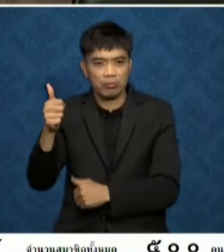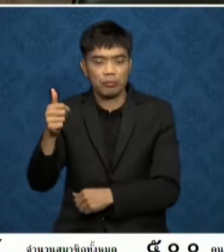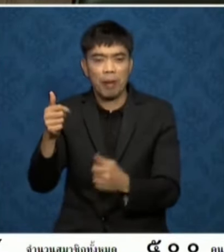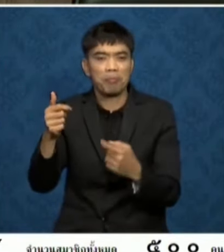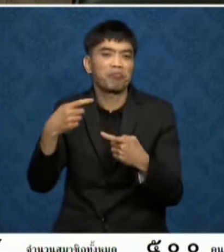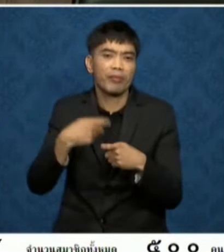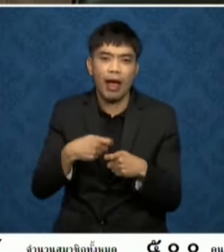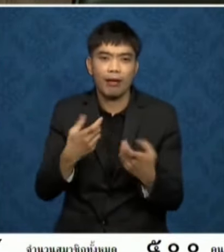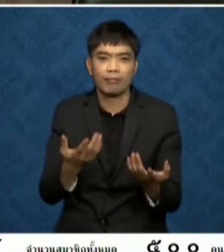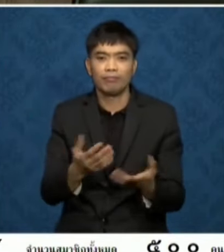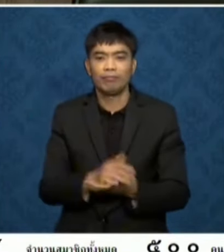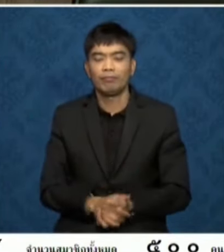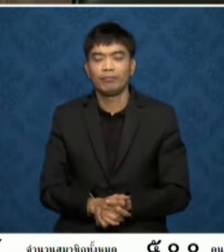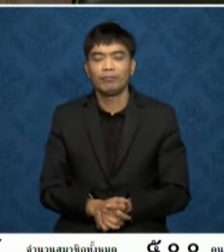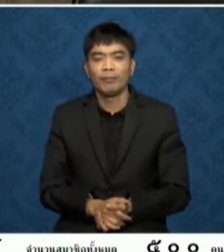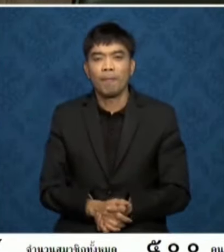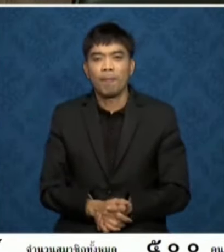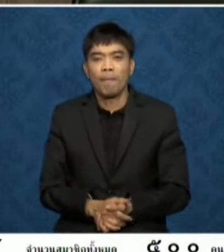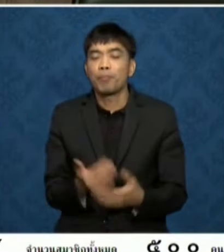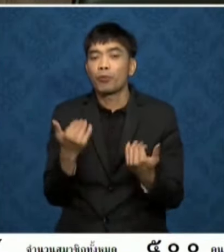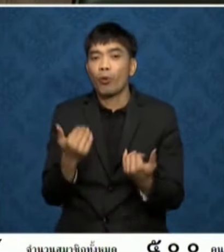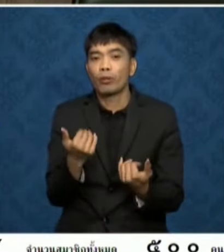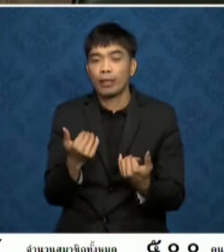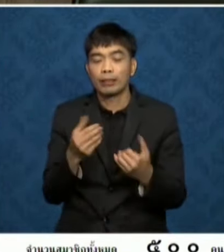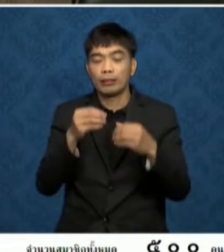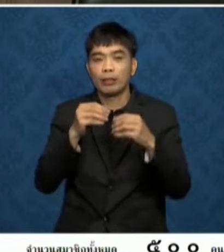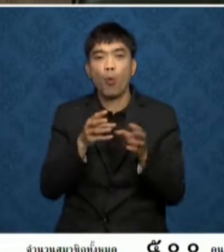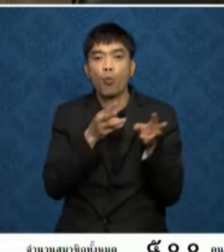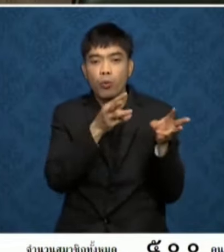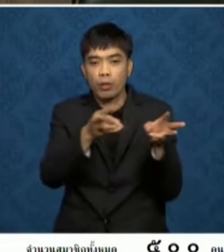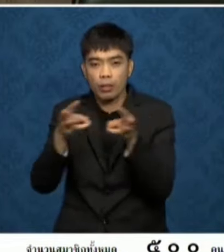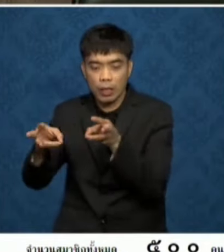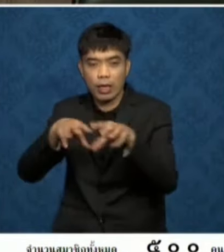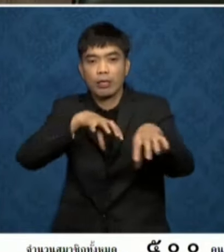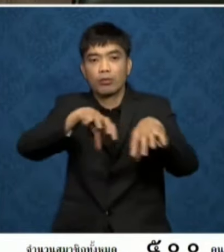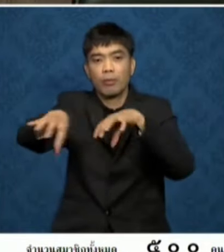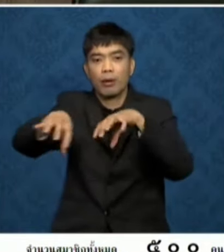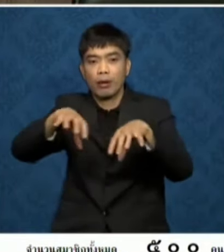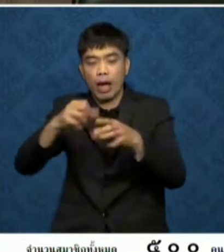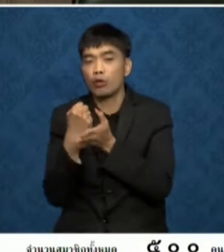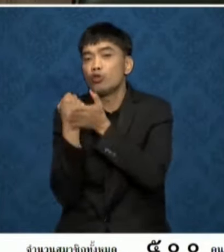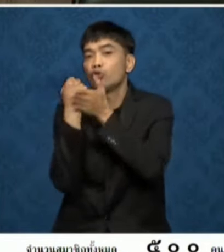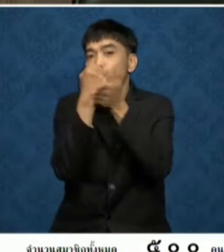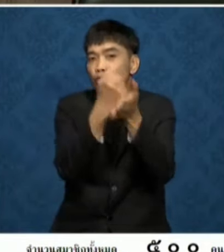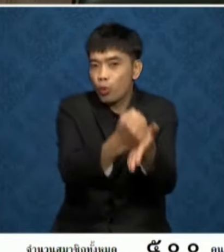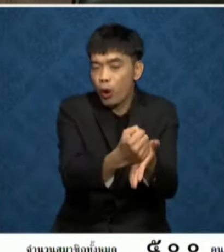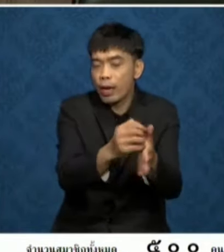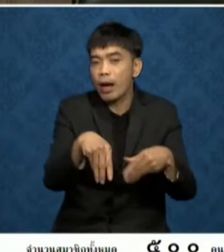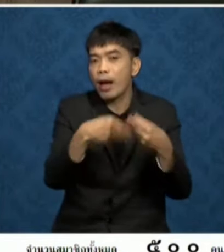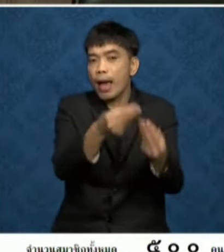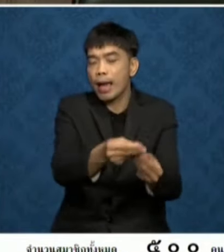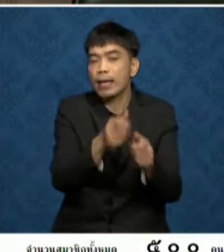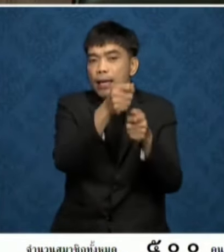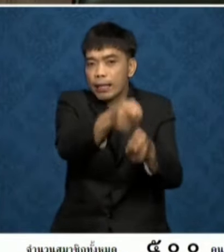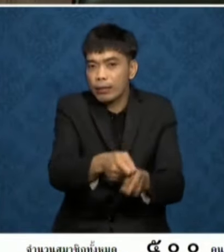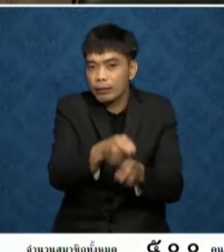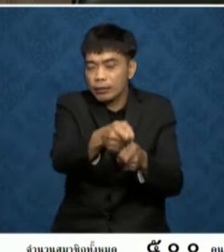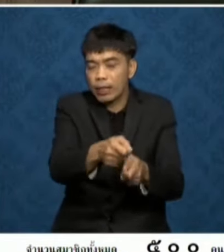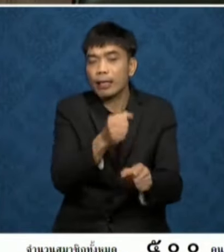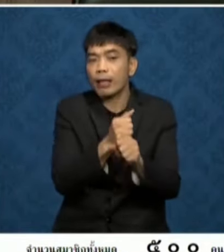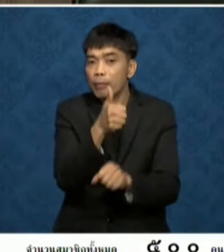ได้นะครับซึ่งตรงนี้เองโครงสร้างเดียวที่จะปกป้องเกษตรกรของเราได้ที่มีอำนาจต่อรองน้อยที่สุดในทางเศรษฐกิจ